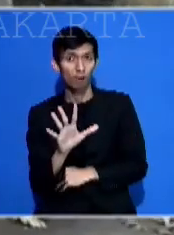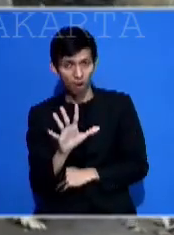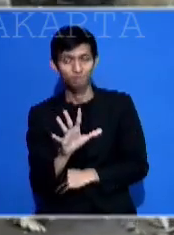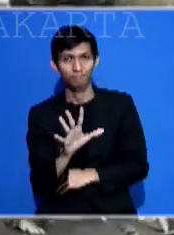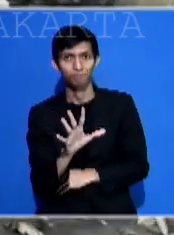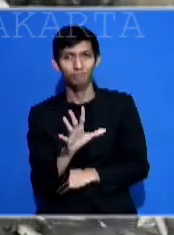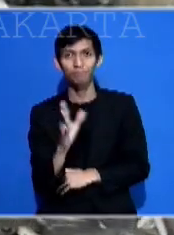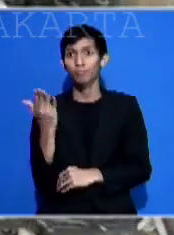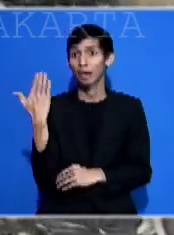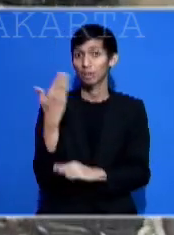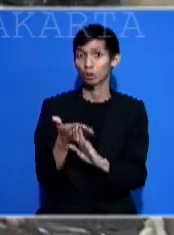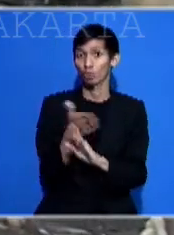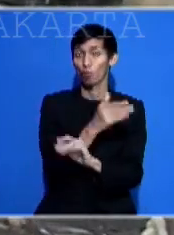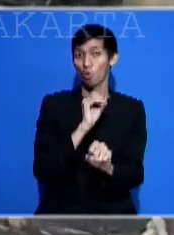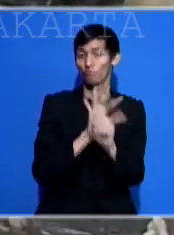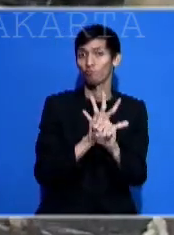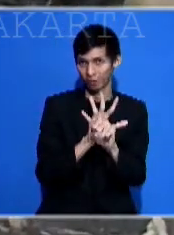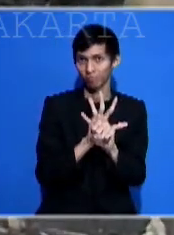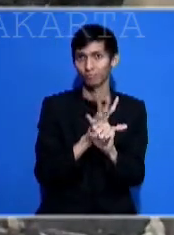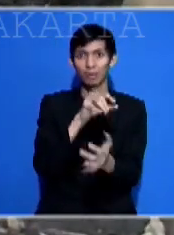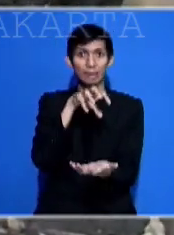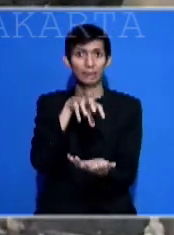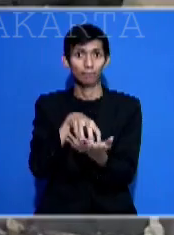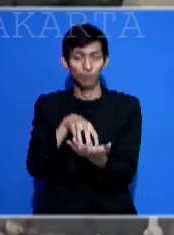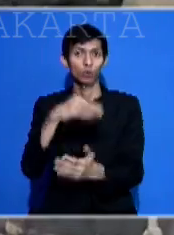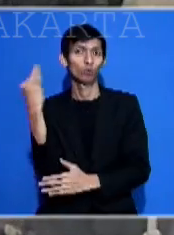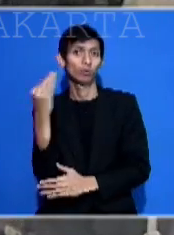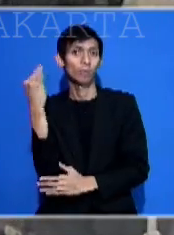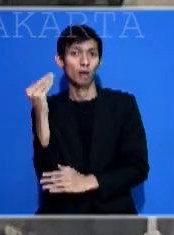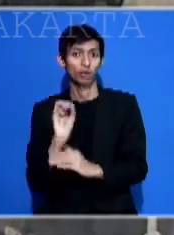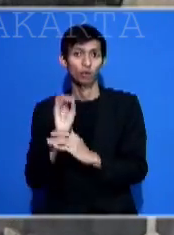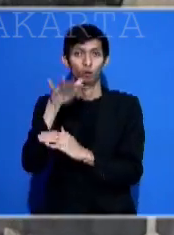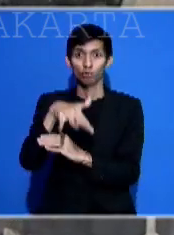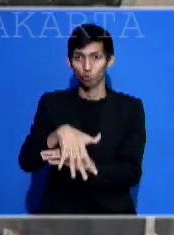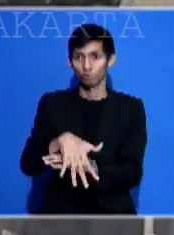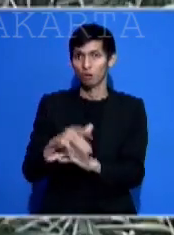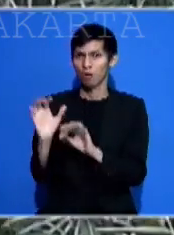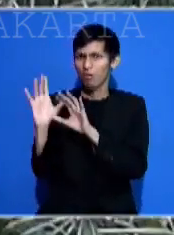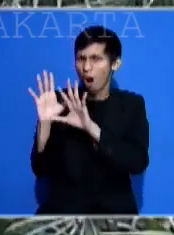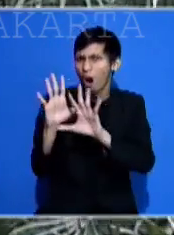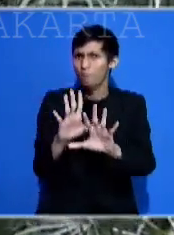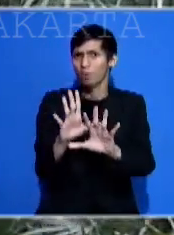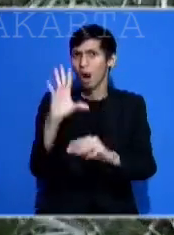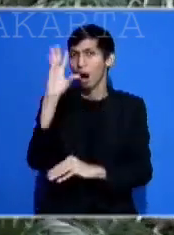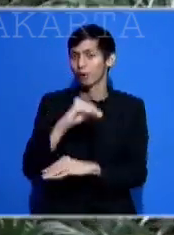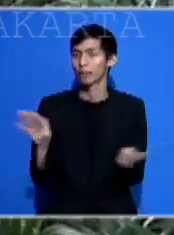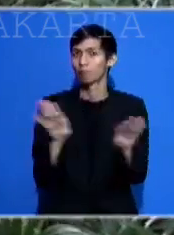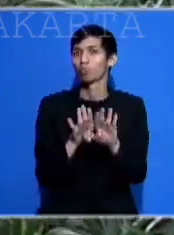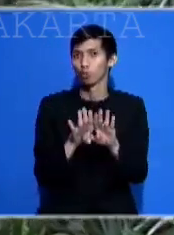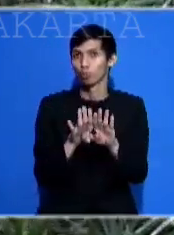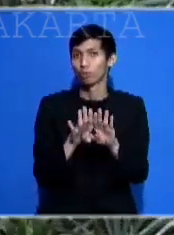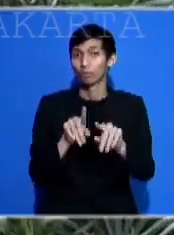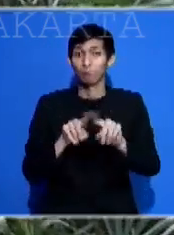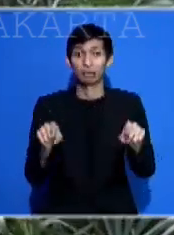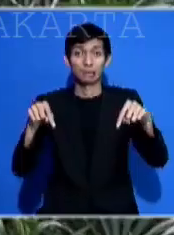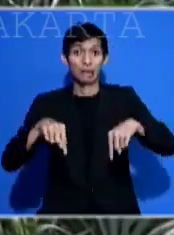pakebluk COVID-19, jujukan wisata Curug Klimpang menika ugi sampun rame mliginipun wekdal preen. Dumugining wekdal sak menika dereng